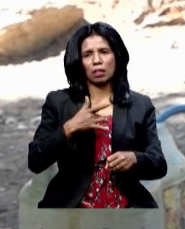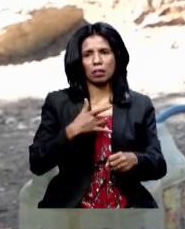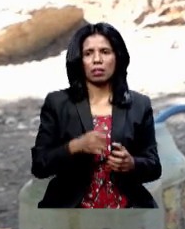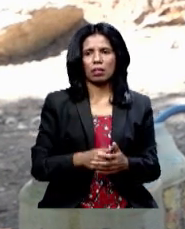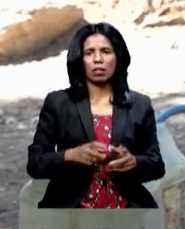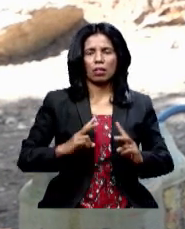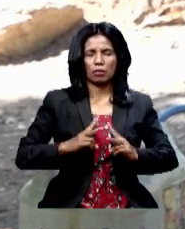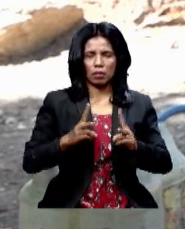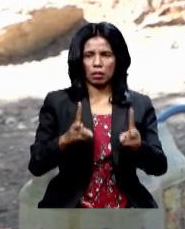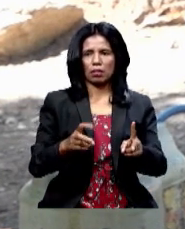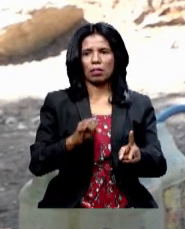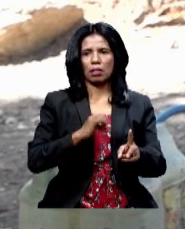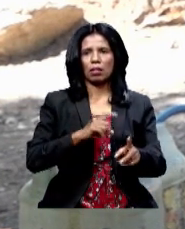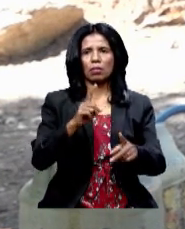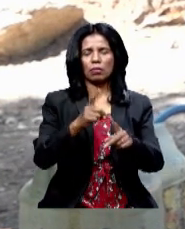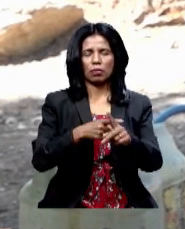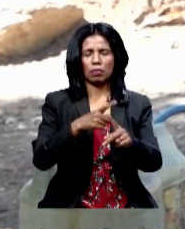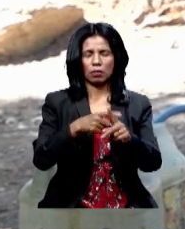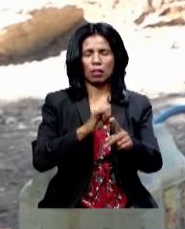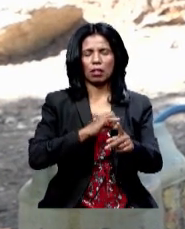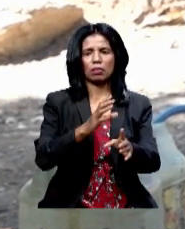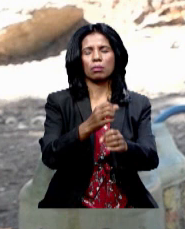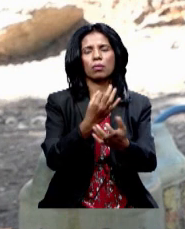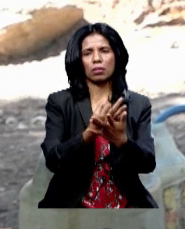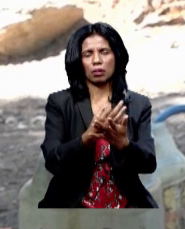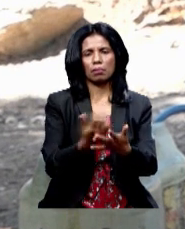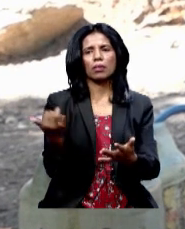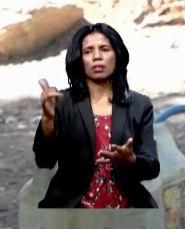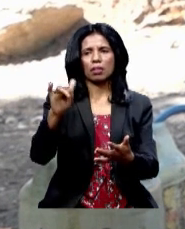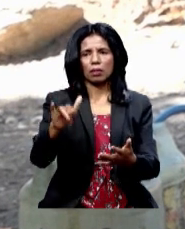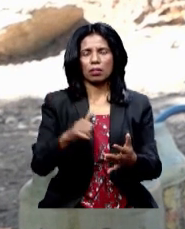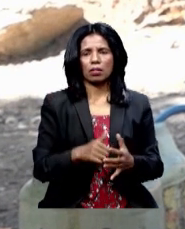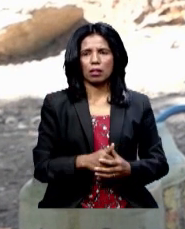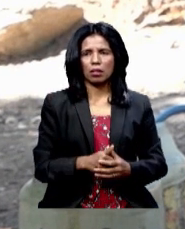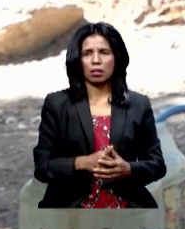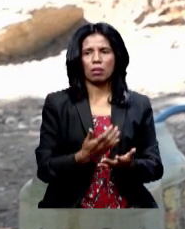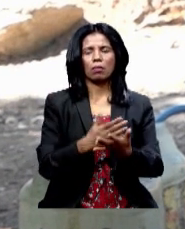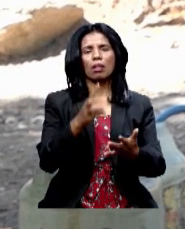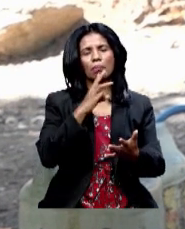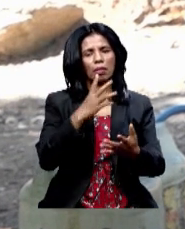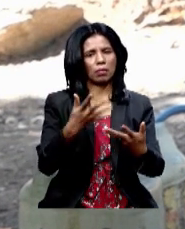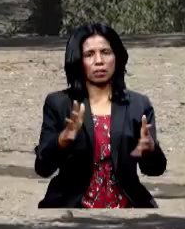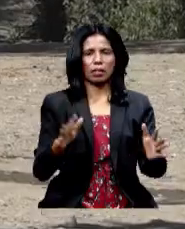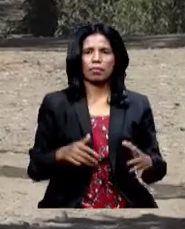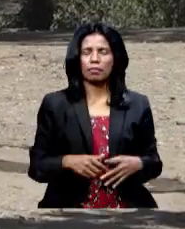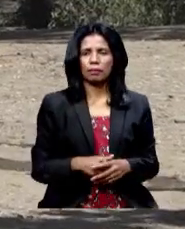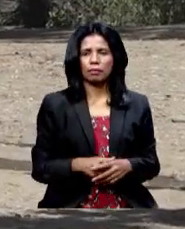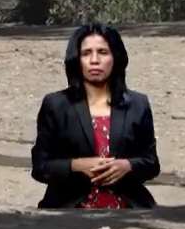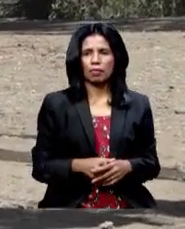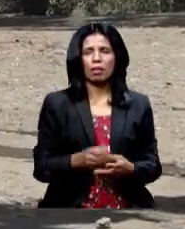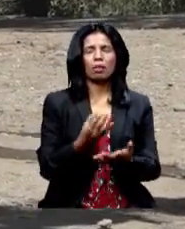petranos dinan poa. Au fulo-fulo si menitik wasan, besira. Sira atu holan ti bein mas la bele.